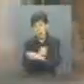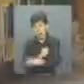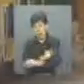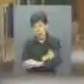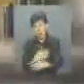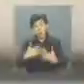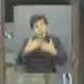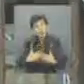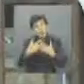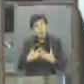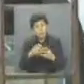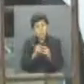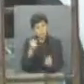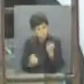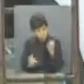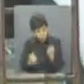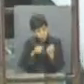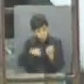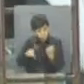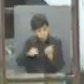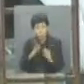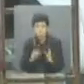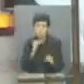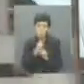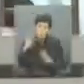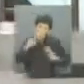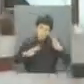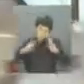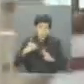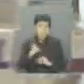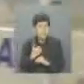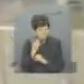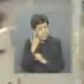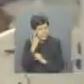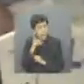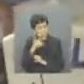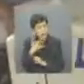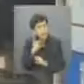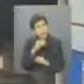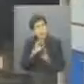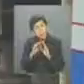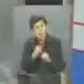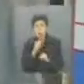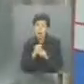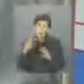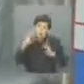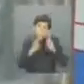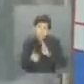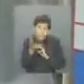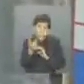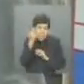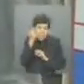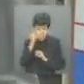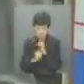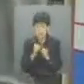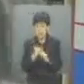มชิ้นส่วนและยานยนต์จะมีอัตราคนตกงานมากที่สุดนั้นเป็นไปได้ที่จะว่าจะเป็นเพียงแค่การว่างงานชั่วคราวนะคะเพราะปีนี้